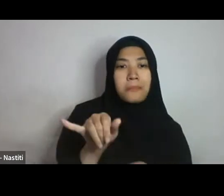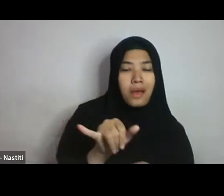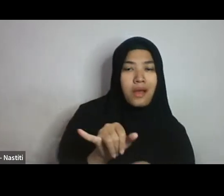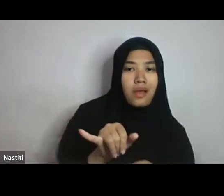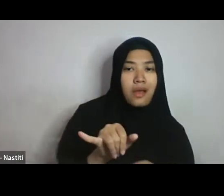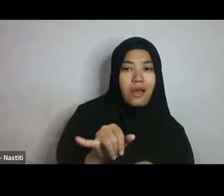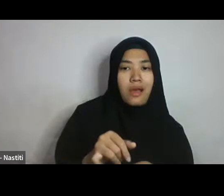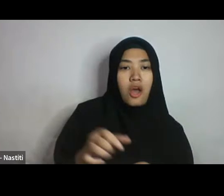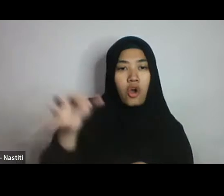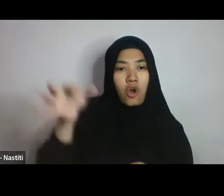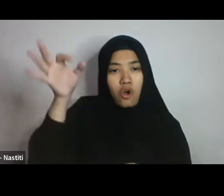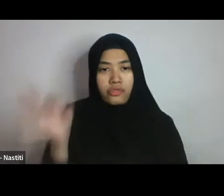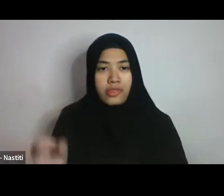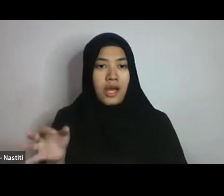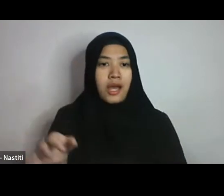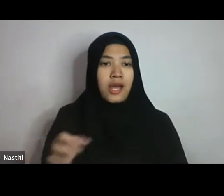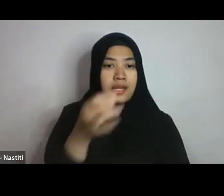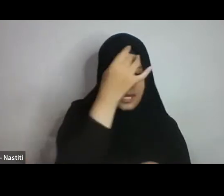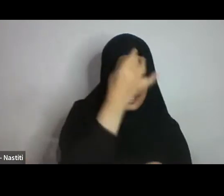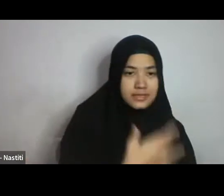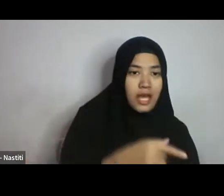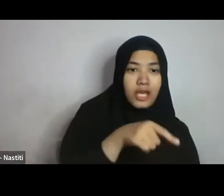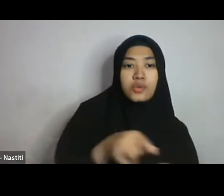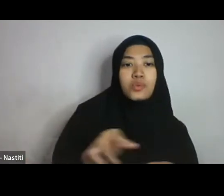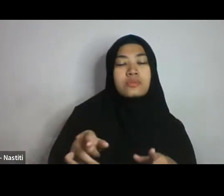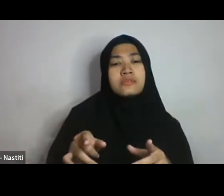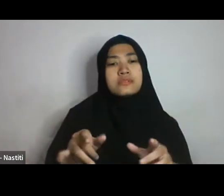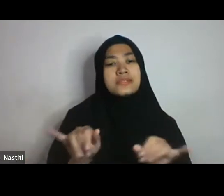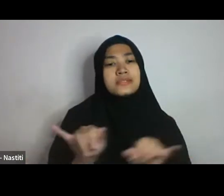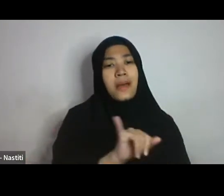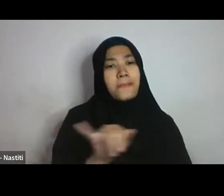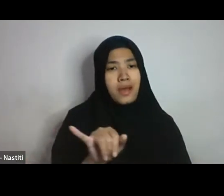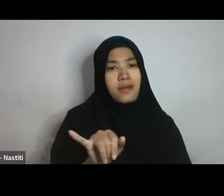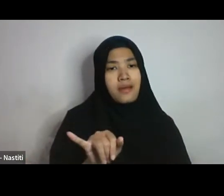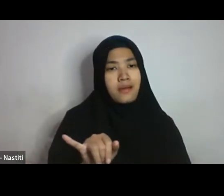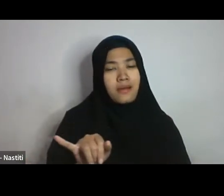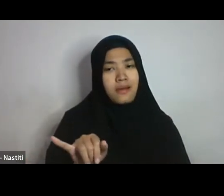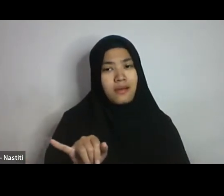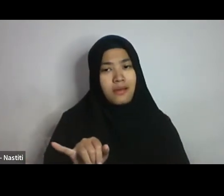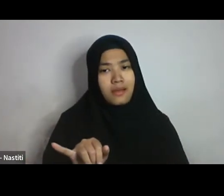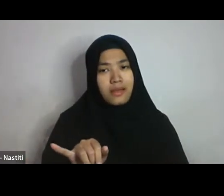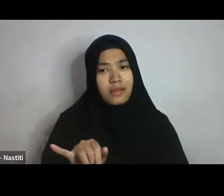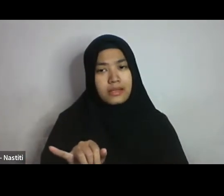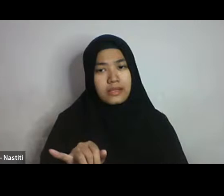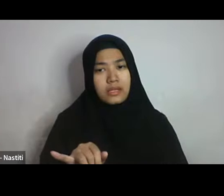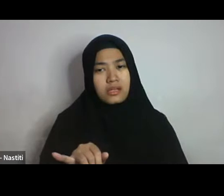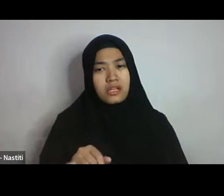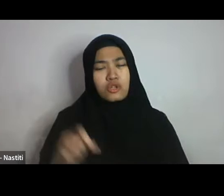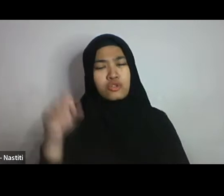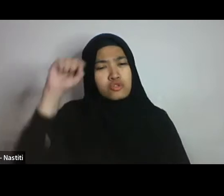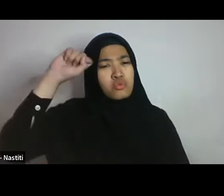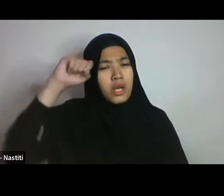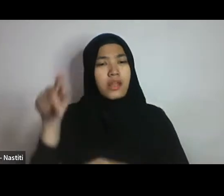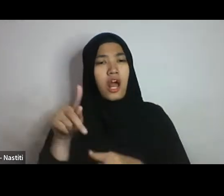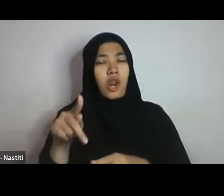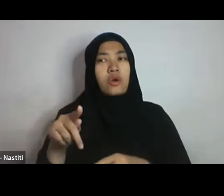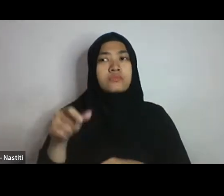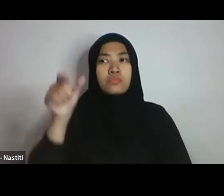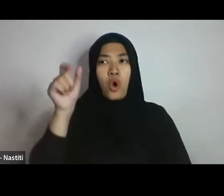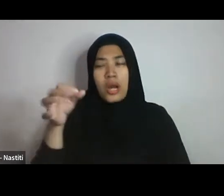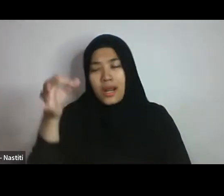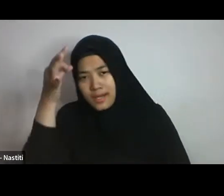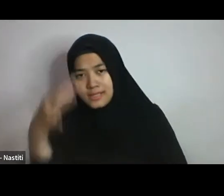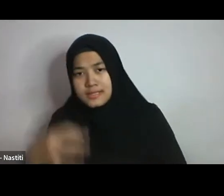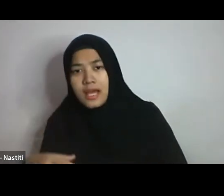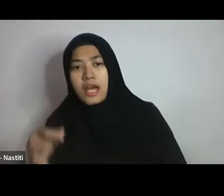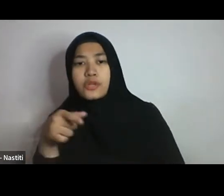harusnya tersedia di desa, karena ini kan kronis ya. Nggak mungkin setiap kali mau berobat itu harus ke kota dulu gitu ya, yang jaraknya bisa